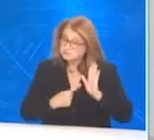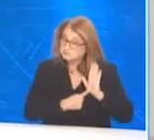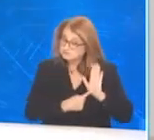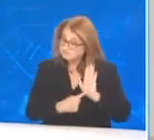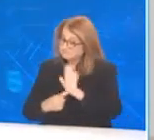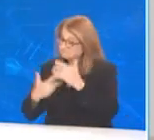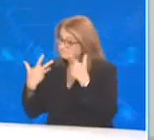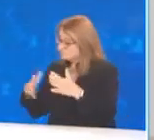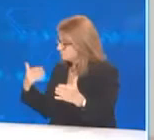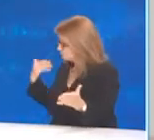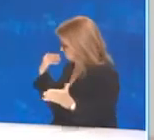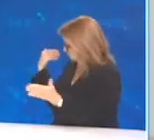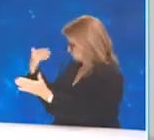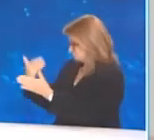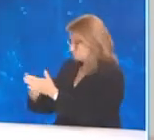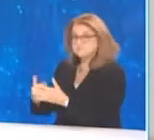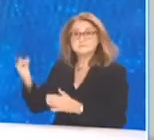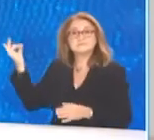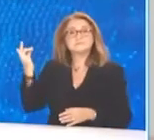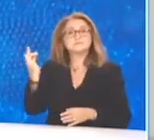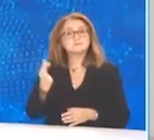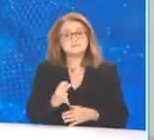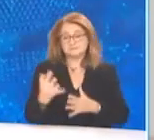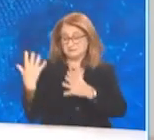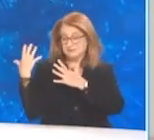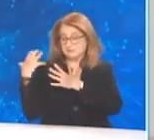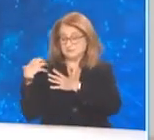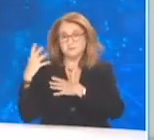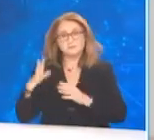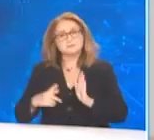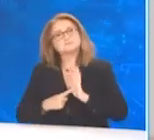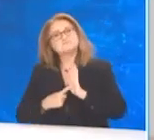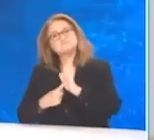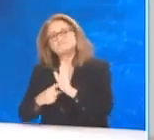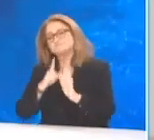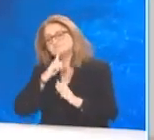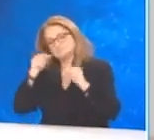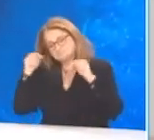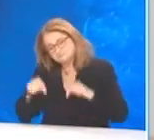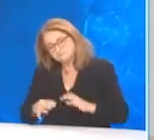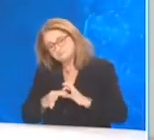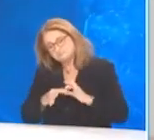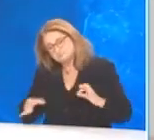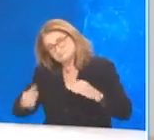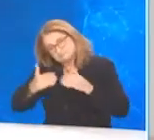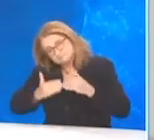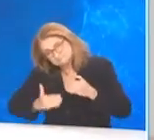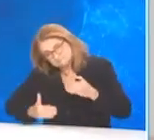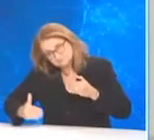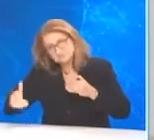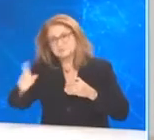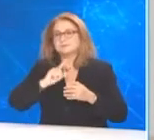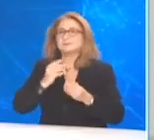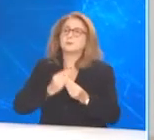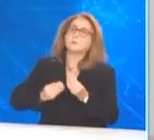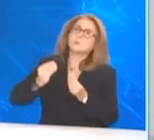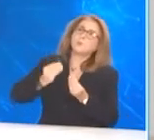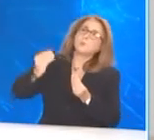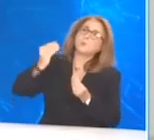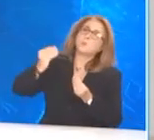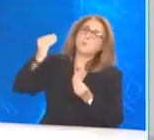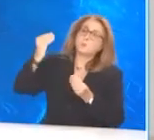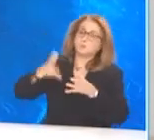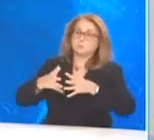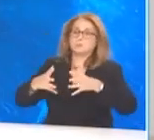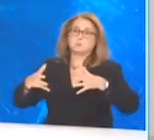συνέπεια και την υπευθυνότητα τα μέτρα τα οποία χρειάζονται ώστε να μην έχουμε οποιαδήποτε περαιτέρω πολλαπλασιαστική τάση